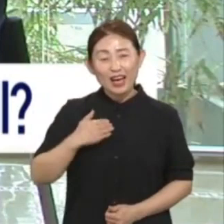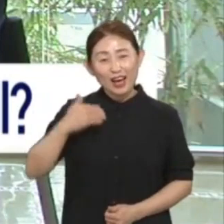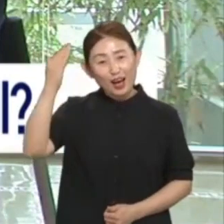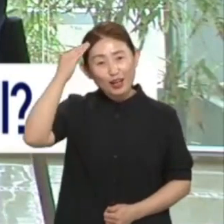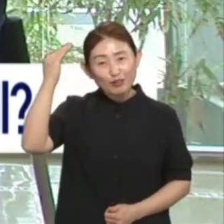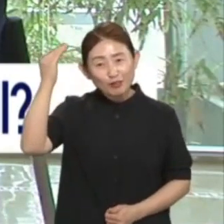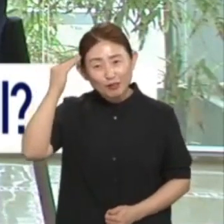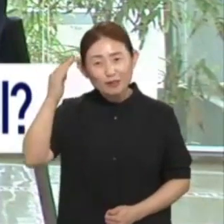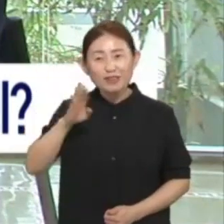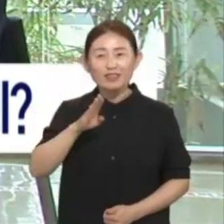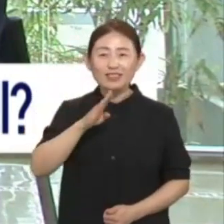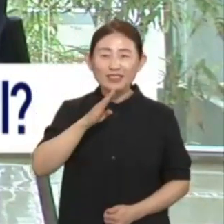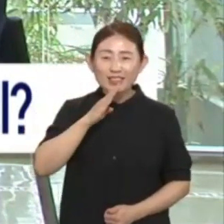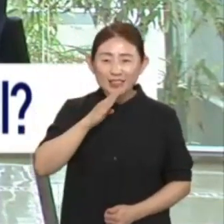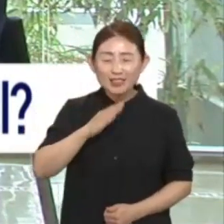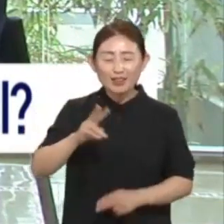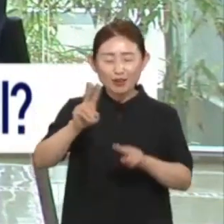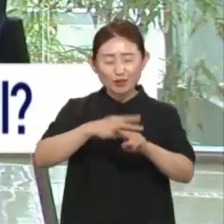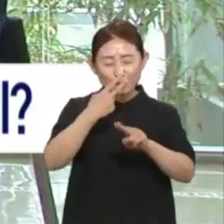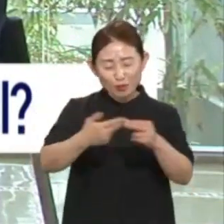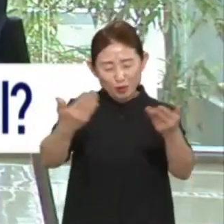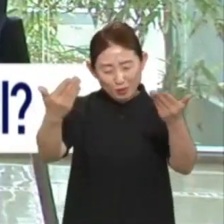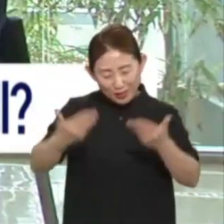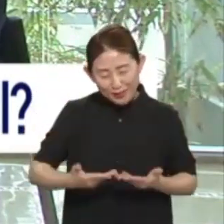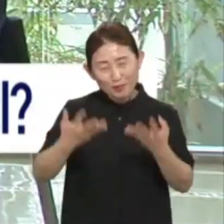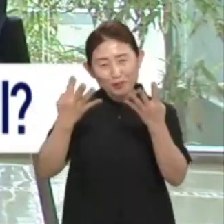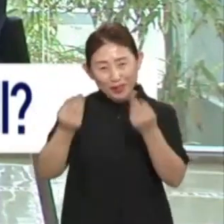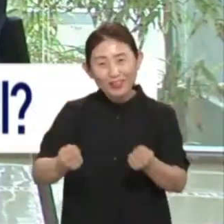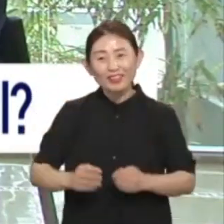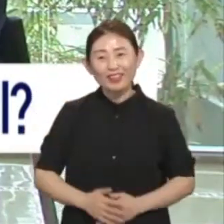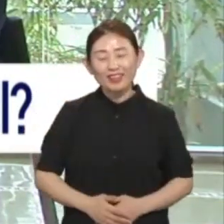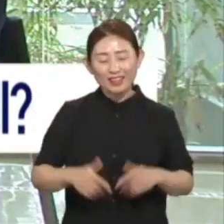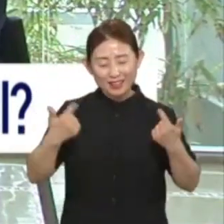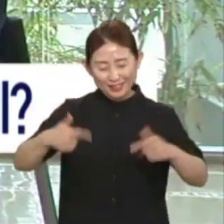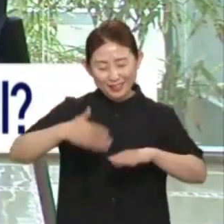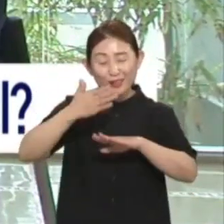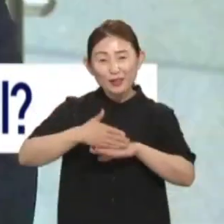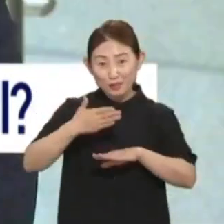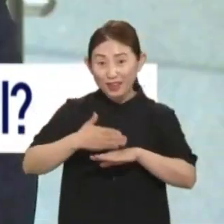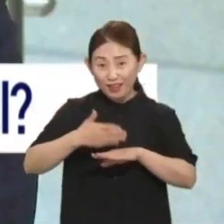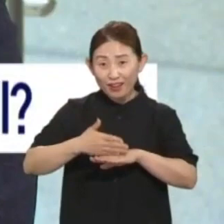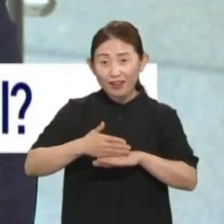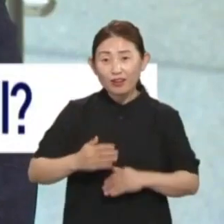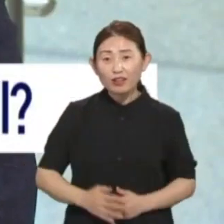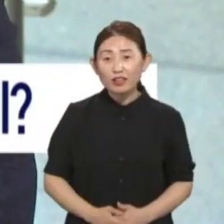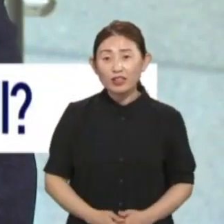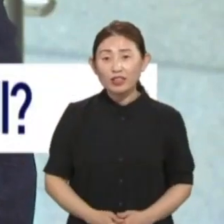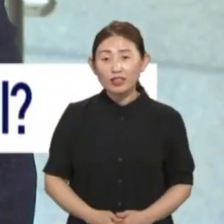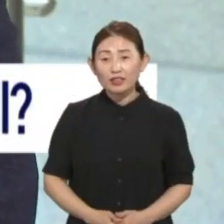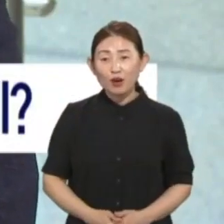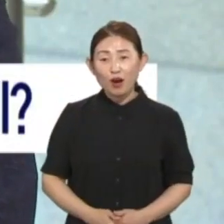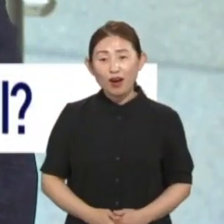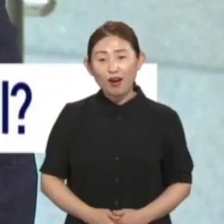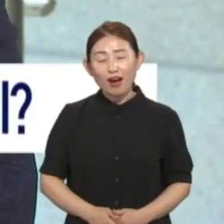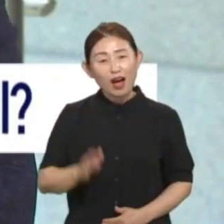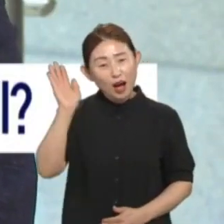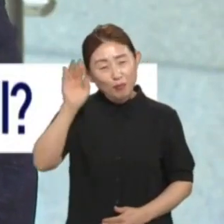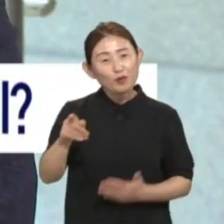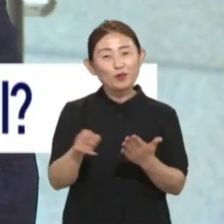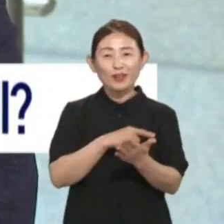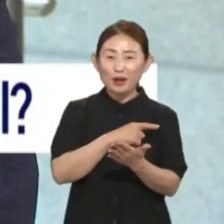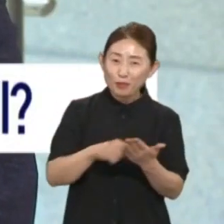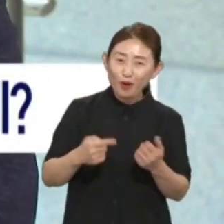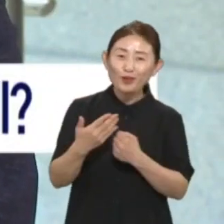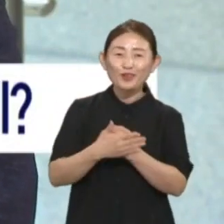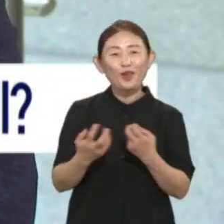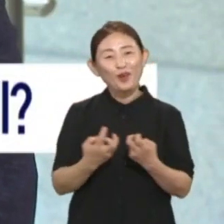저한테는 너무너무 제가 받은 선물이 많기 때문에 늘 감사하게 생각하고 오히려 어떻게 갚을 것인지 이